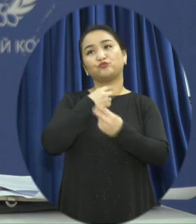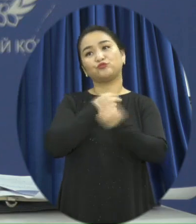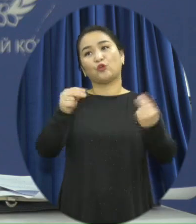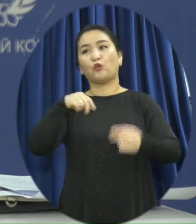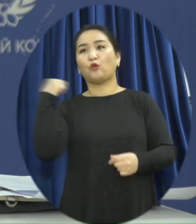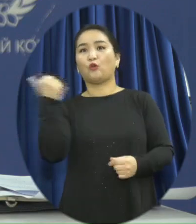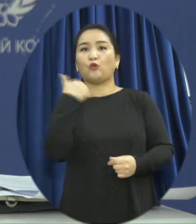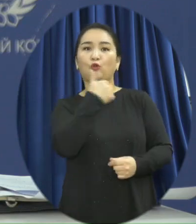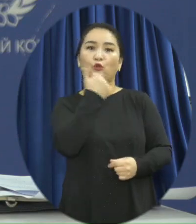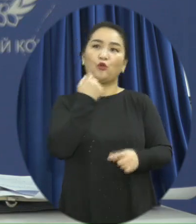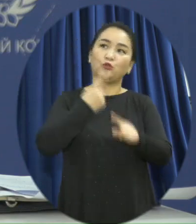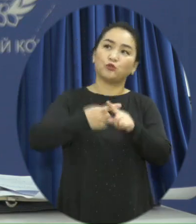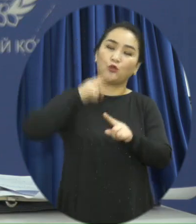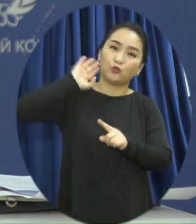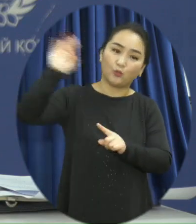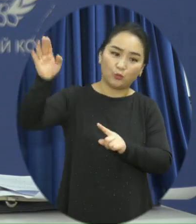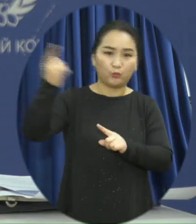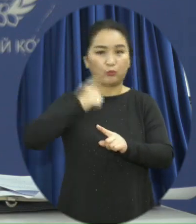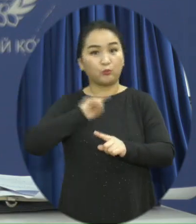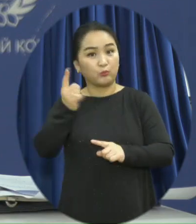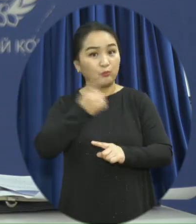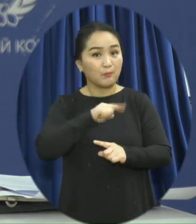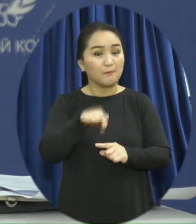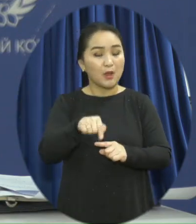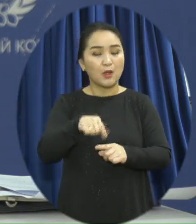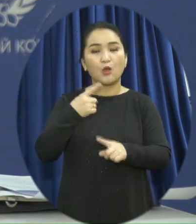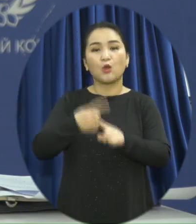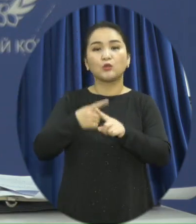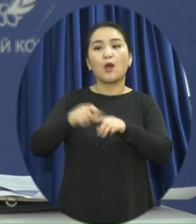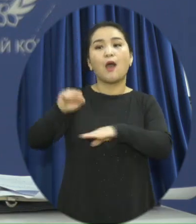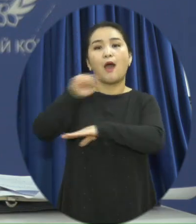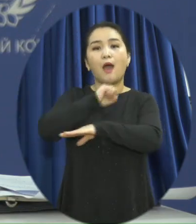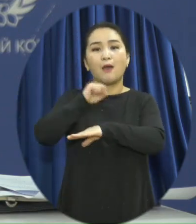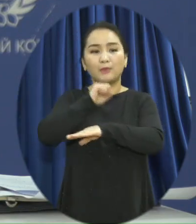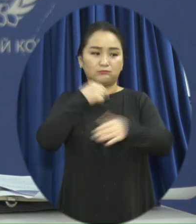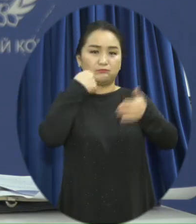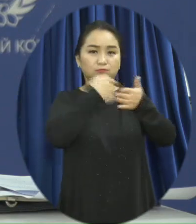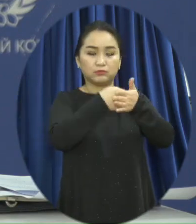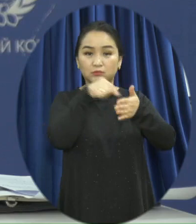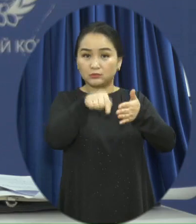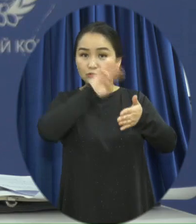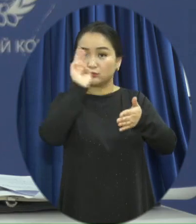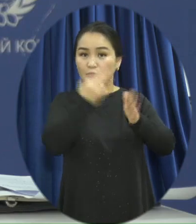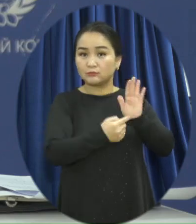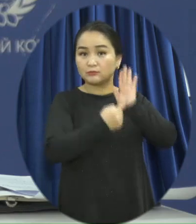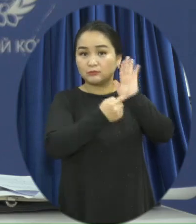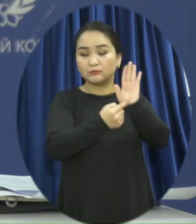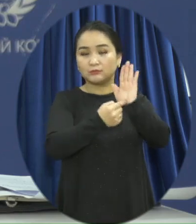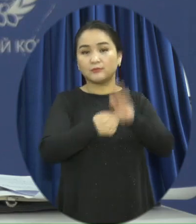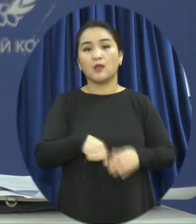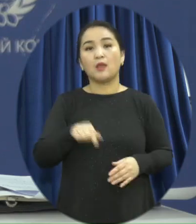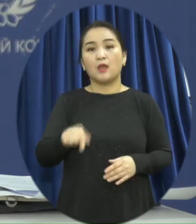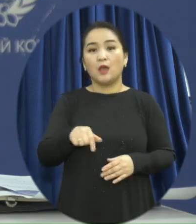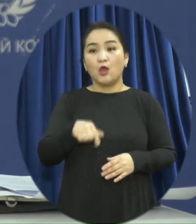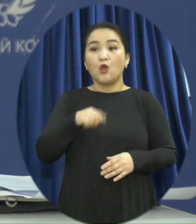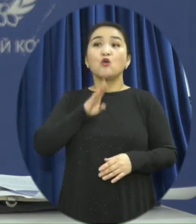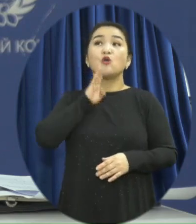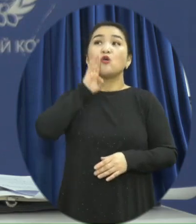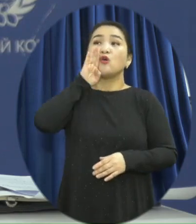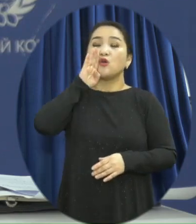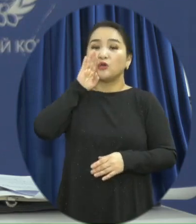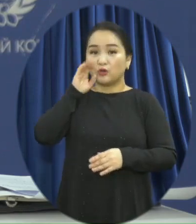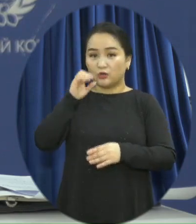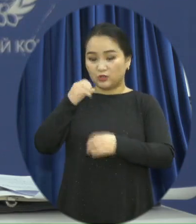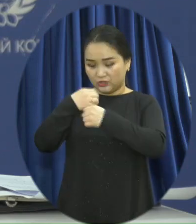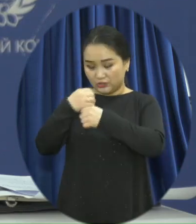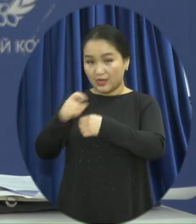тэгэд хөдөө явдаг. Ийм тохиолдлын хөдөө аймагт бүртгэгдсэн өвчлөл төр гарч байна. Өглөө нь үдээс өмнө шинжилгээнийхээ хариуг аваад сөрөг